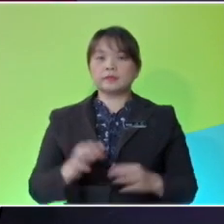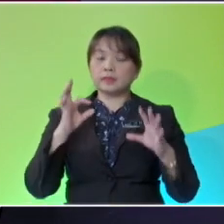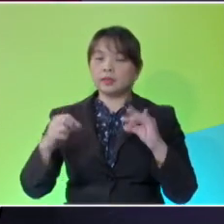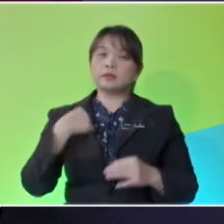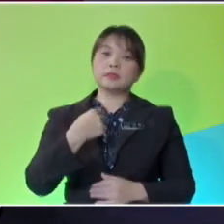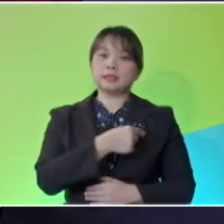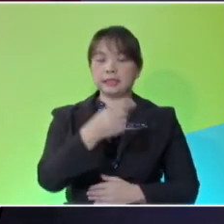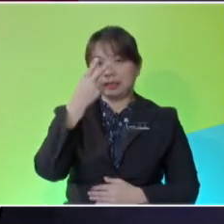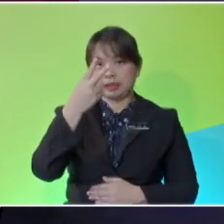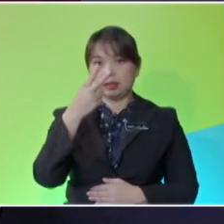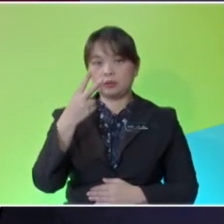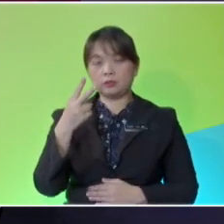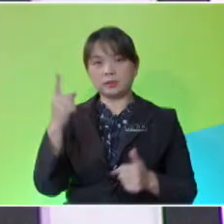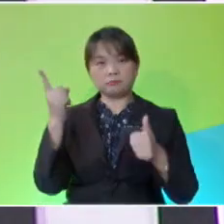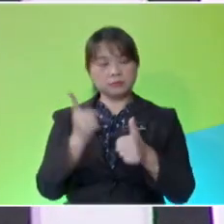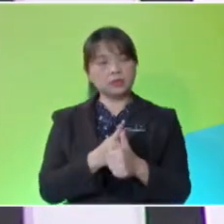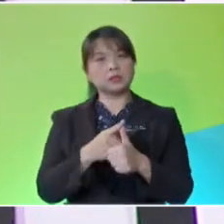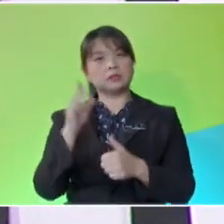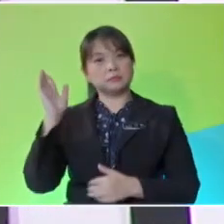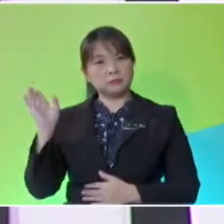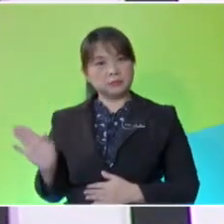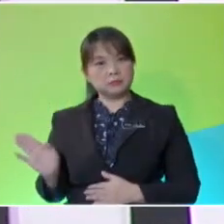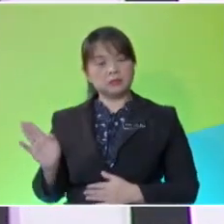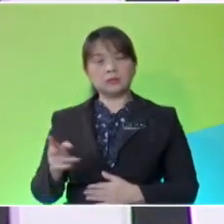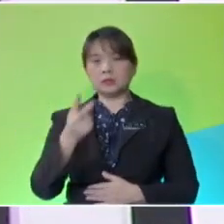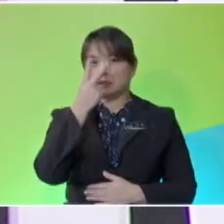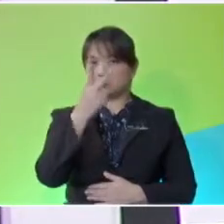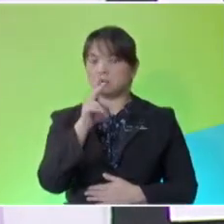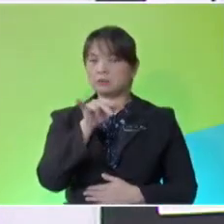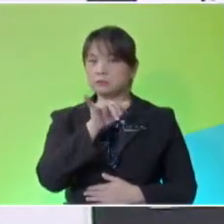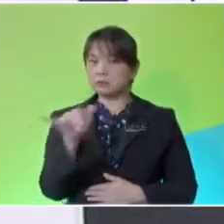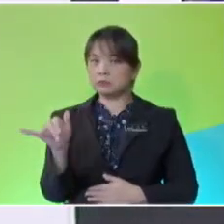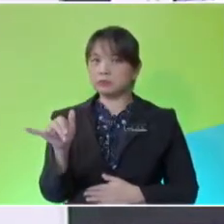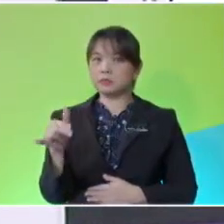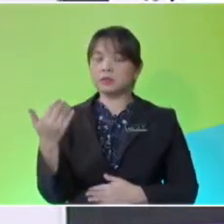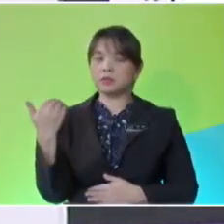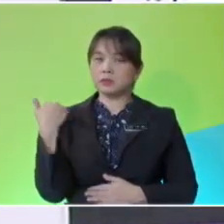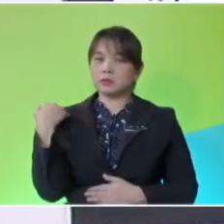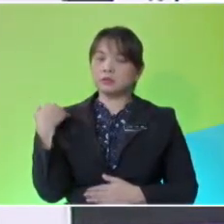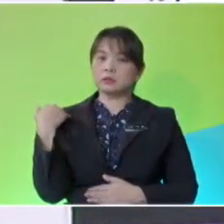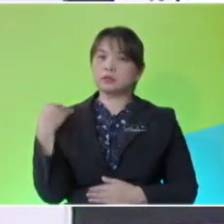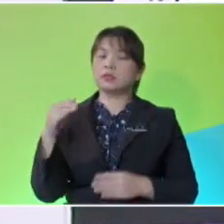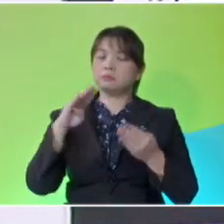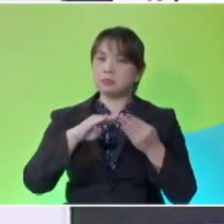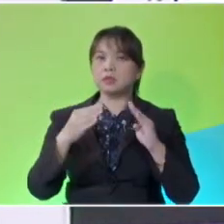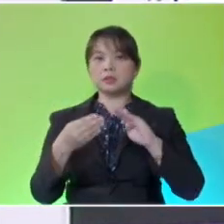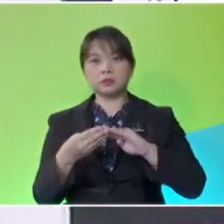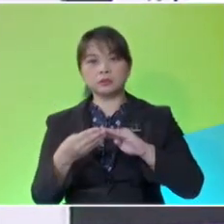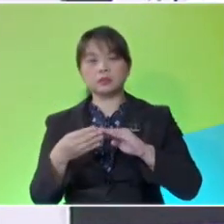yang pertama ini eee nampaknya Cikgu Aduh Bandar utama adalah